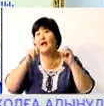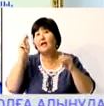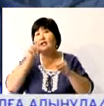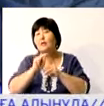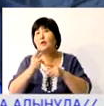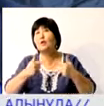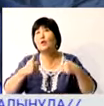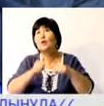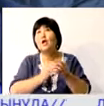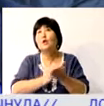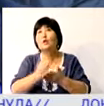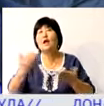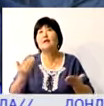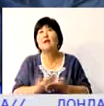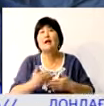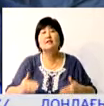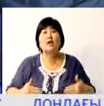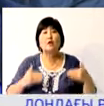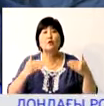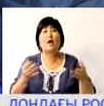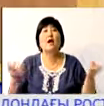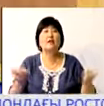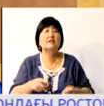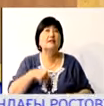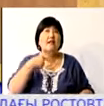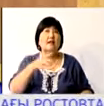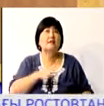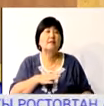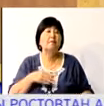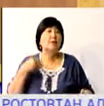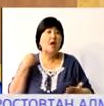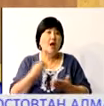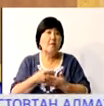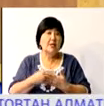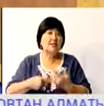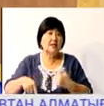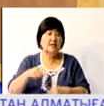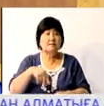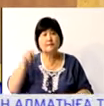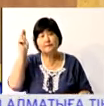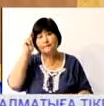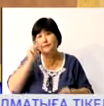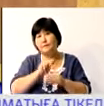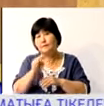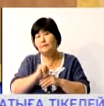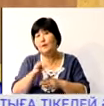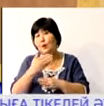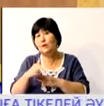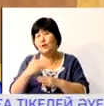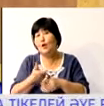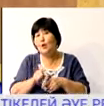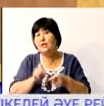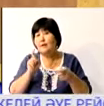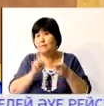беру ұйымдарындағы жүйені жаңа сатыға көтеру қажеттілігін алға тартты. Бизнес пен білім беру саласы өте